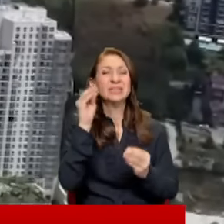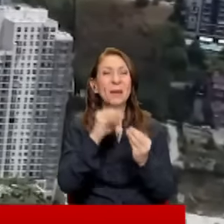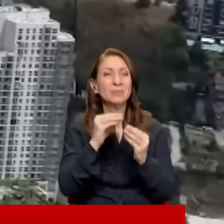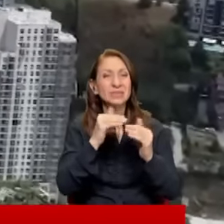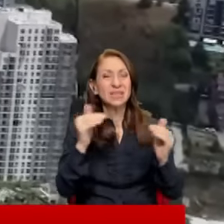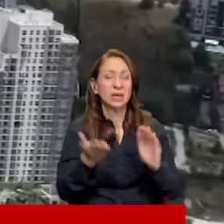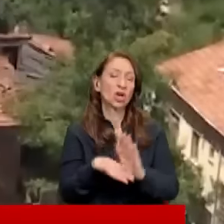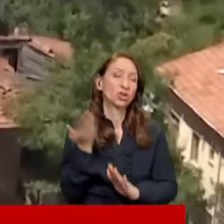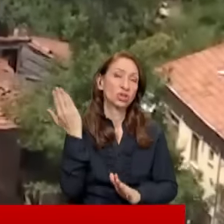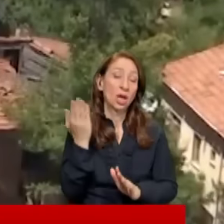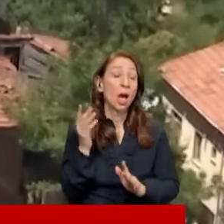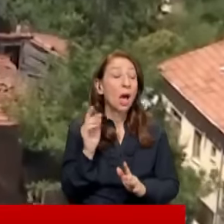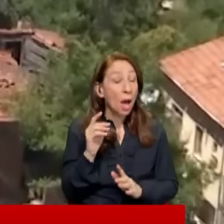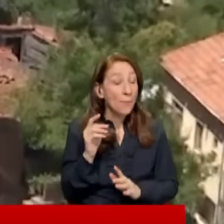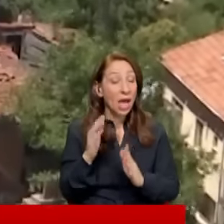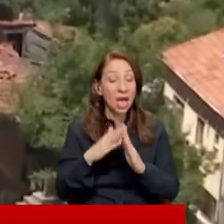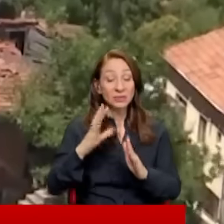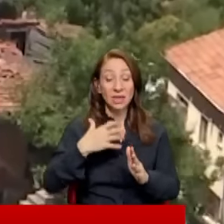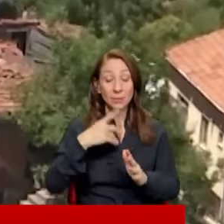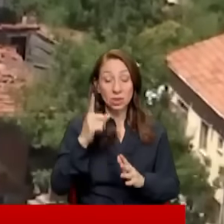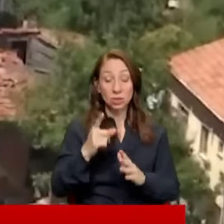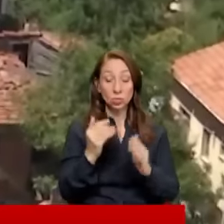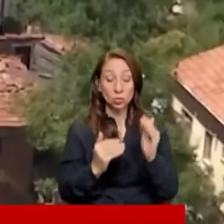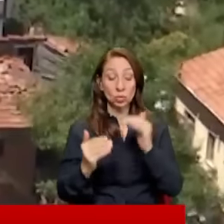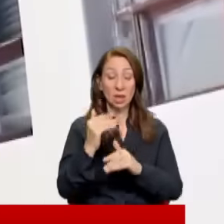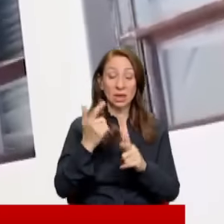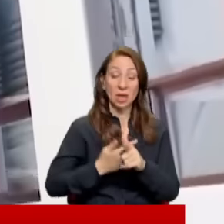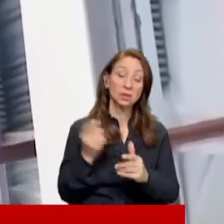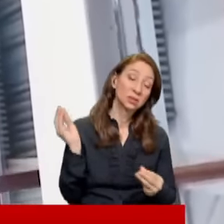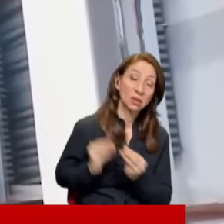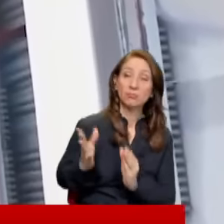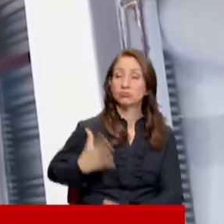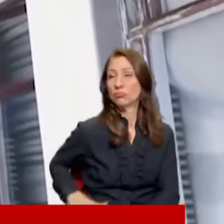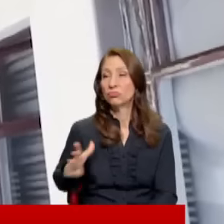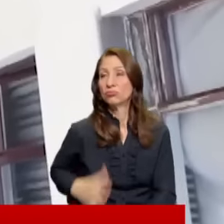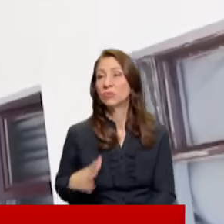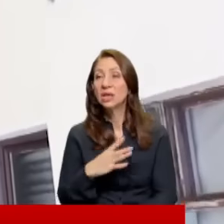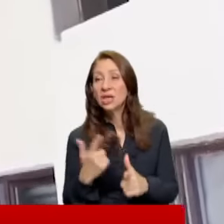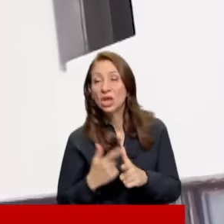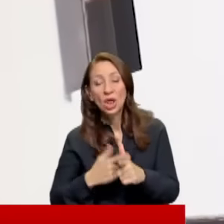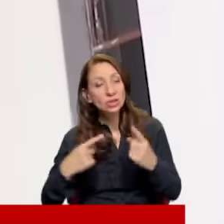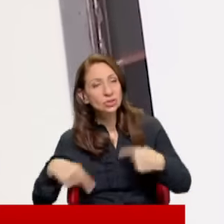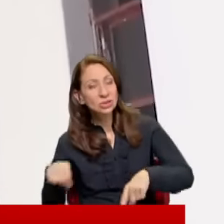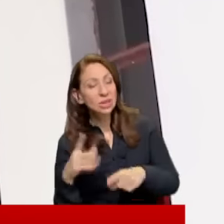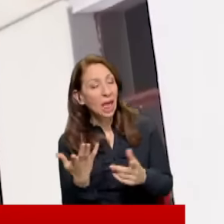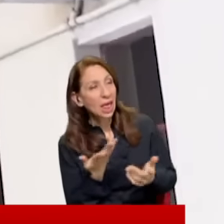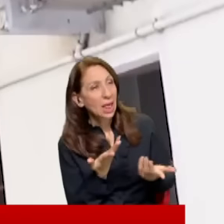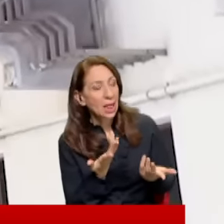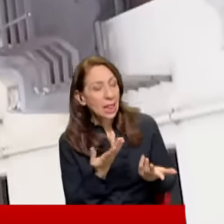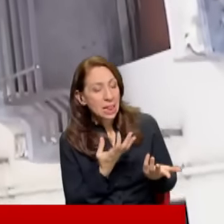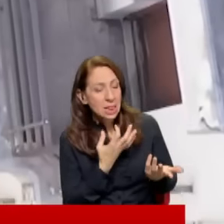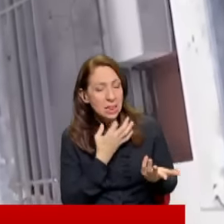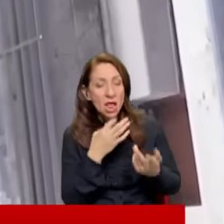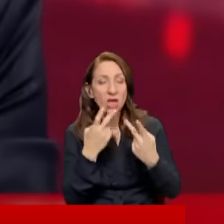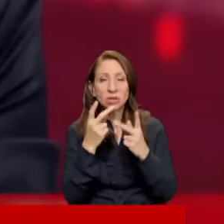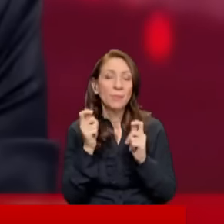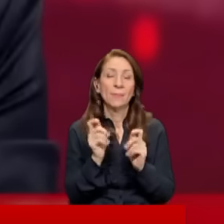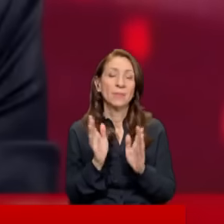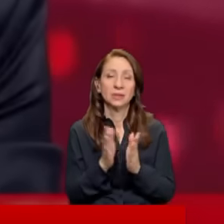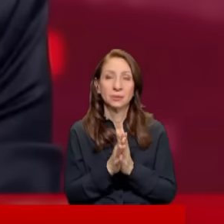sınırı kalkacak ama Ev sahiplerinin yüksek kira artışı talebine karşı kiracılar ne yapacak Şimşek açıklama